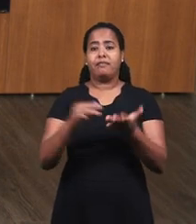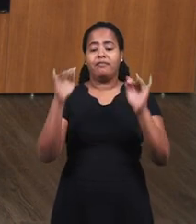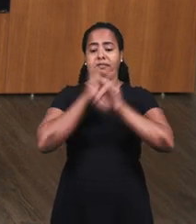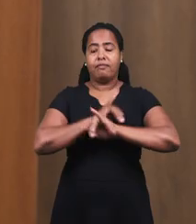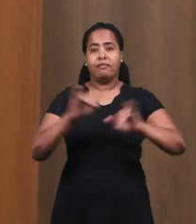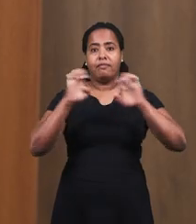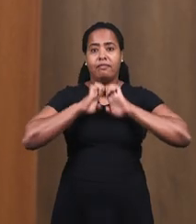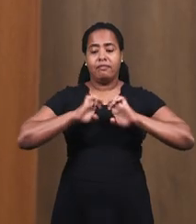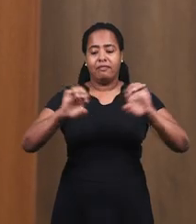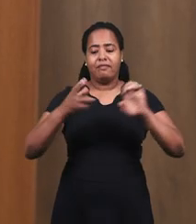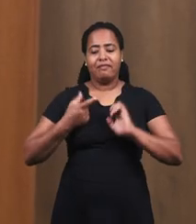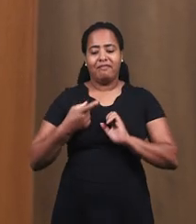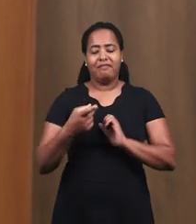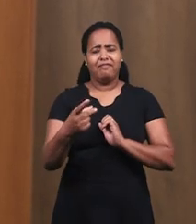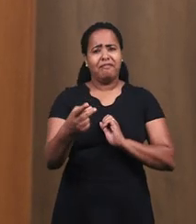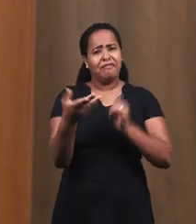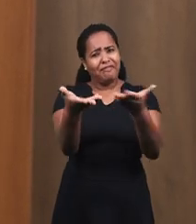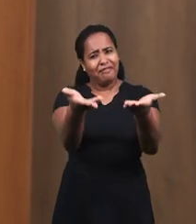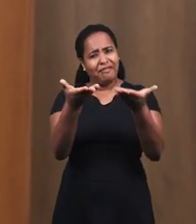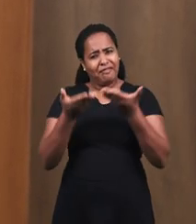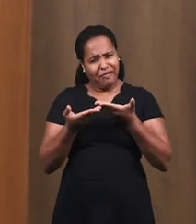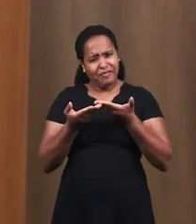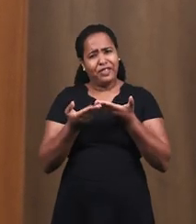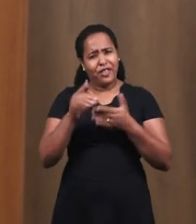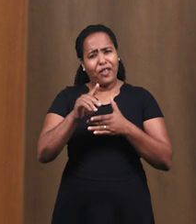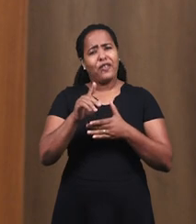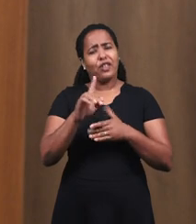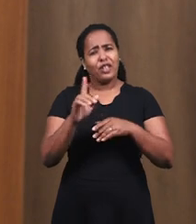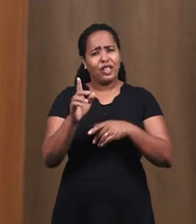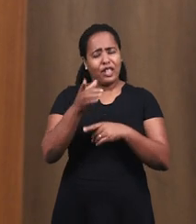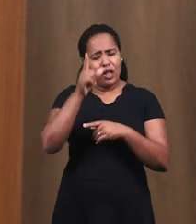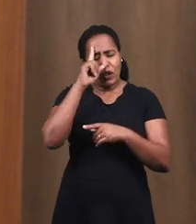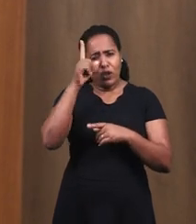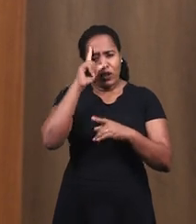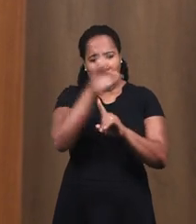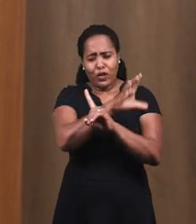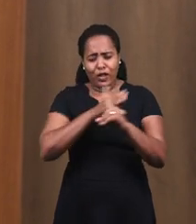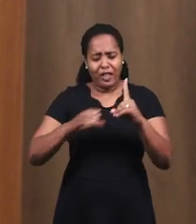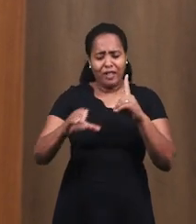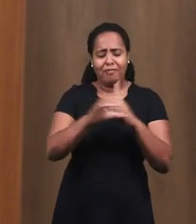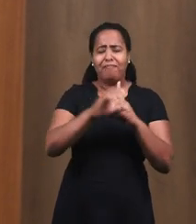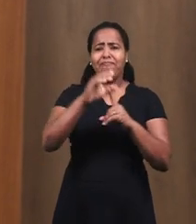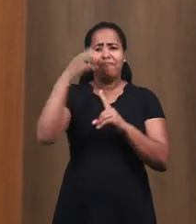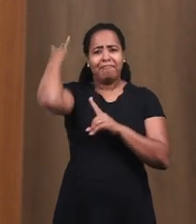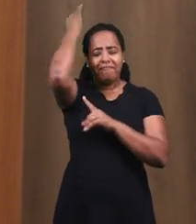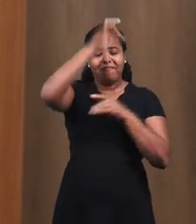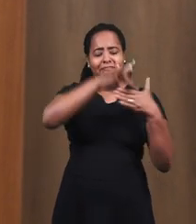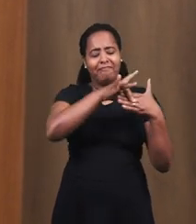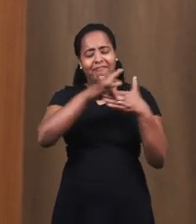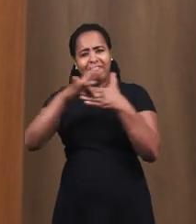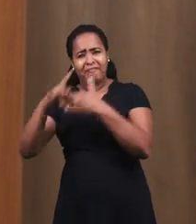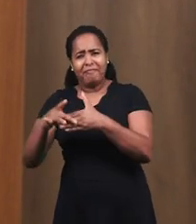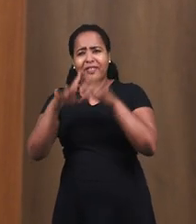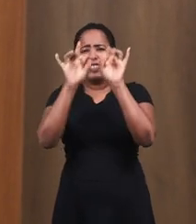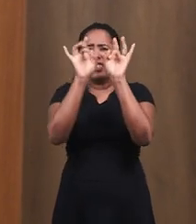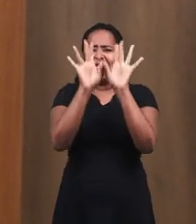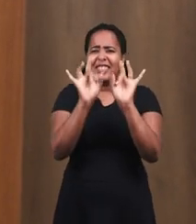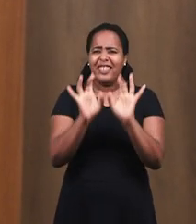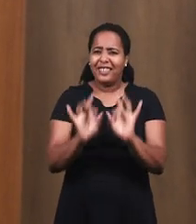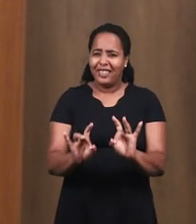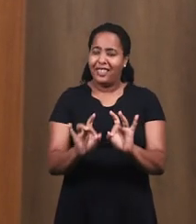l'Évangile éternel. Je veux vous inviter pour assister à une programmation complètement dirigée par le Saint-Esprit de Dieu et